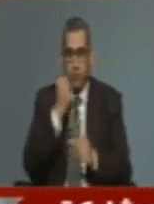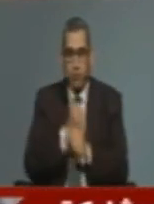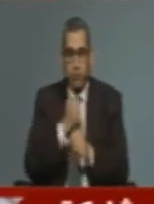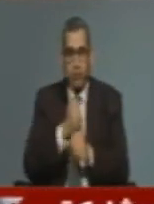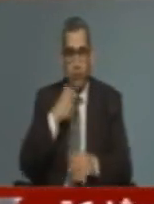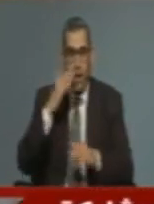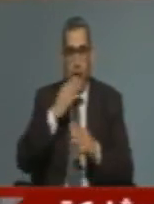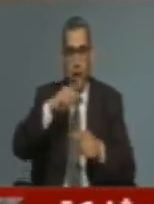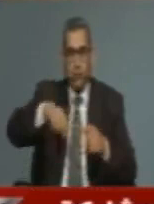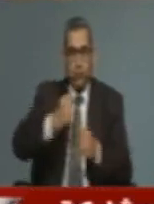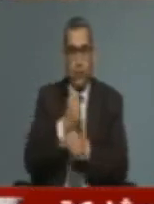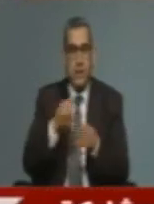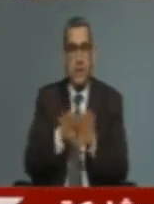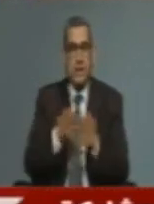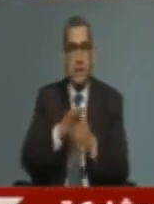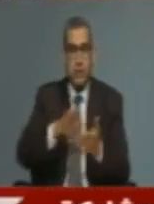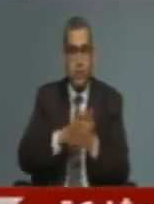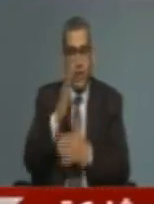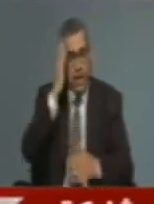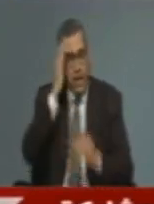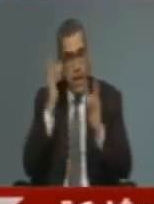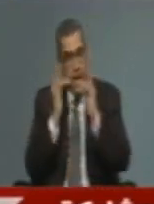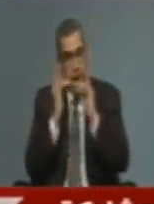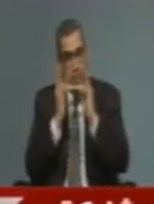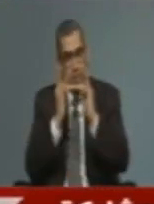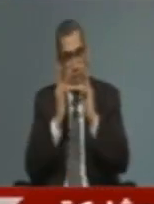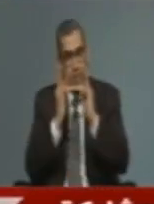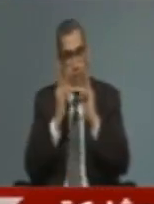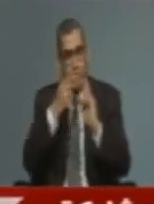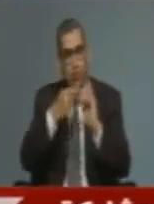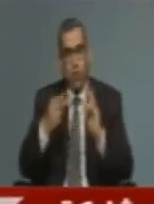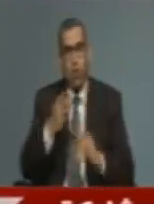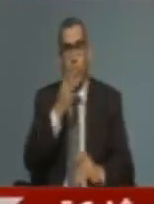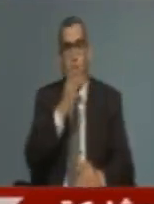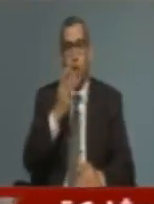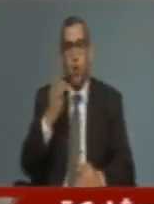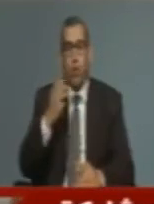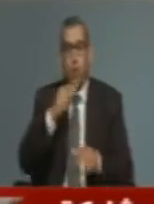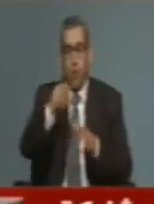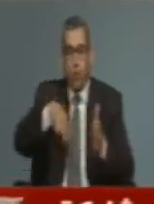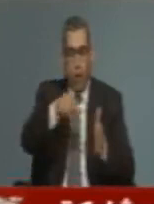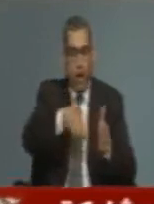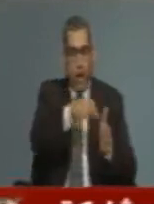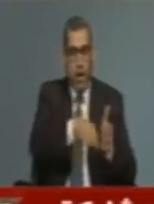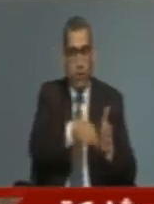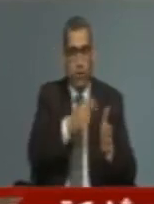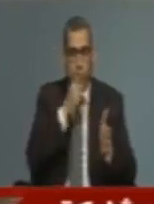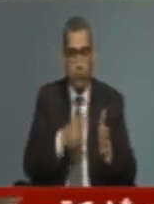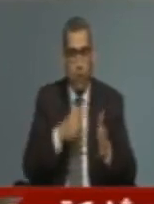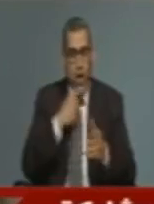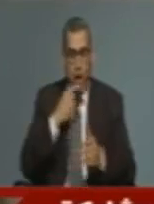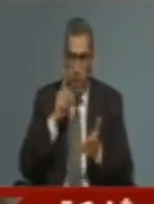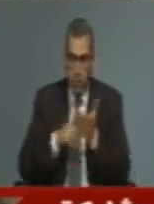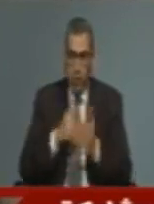الغلة، يا نايمة على سرير فيه 300 ملة، اصيلة بصحيح